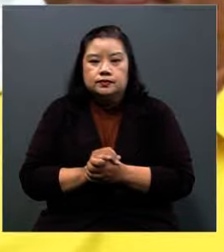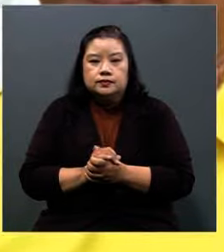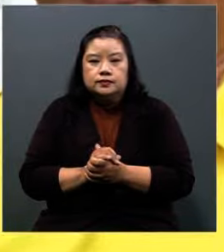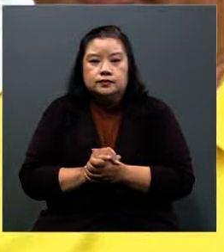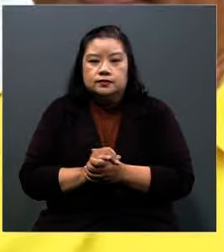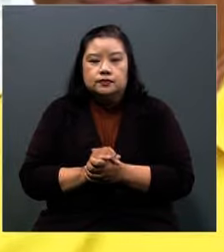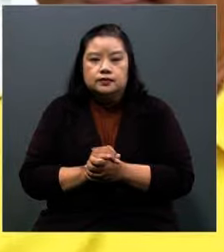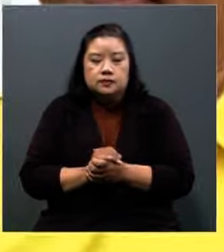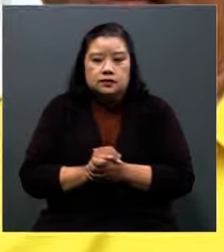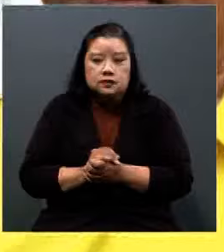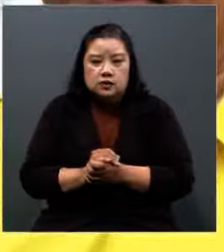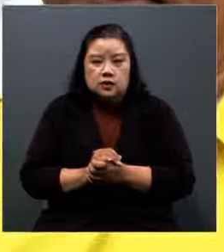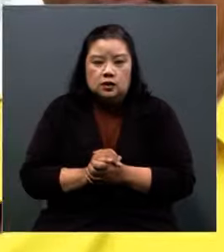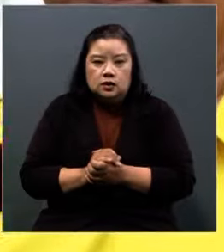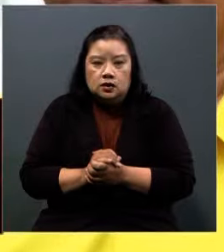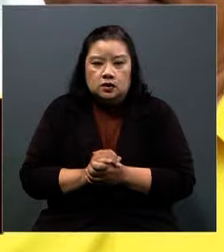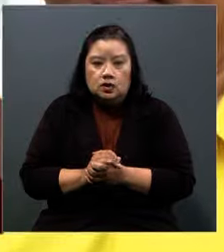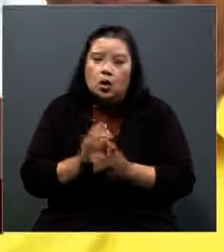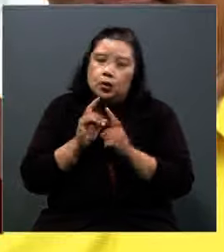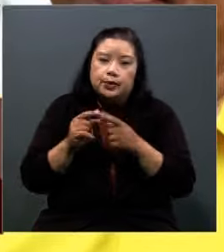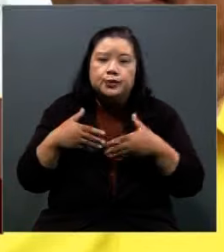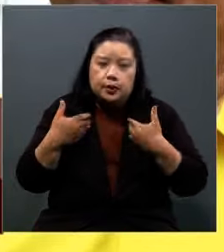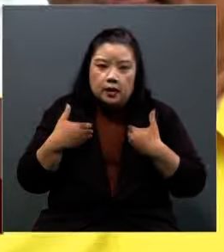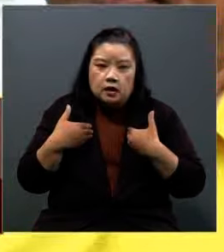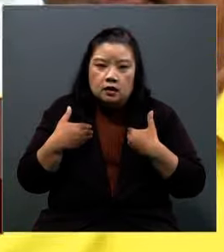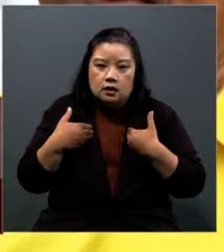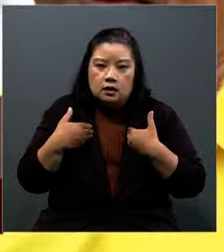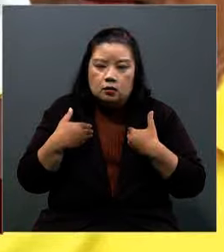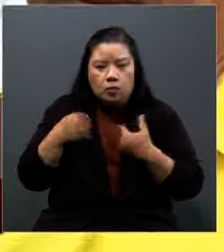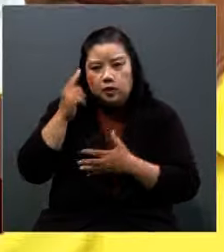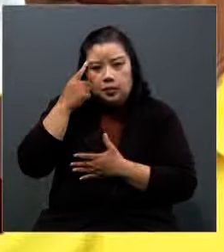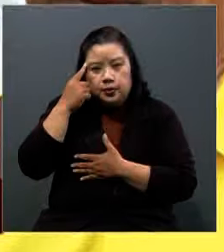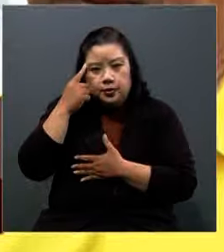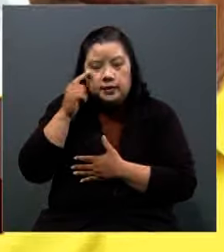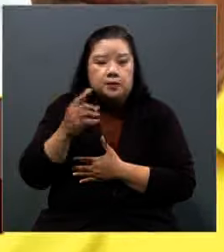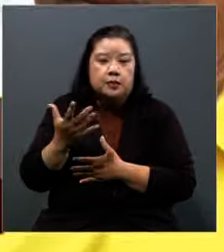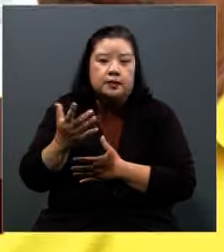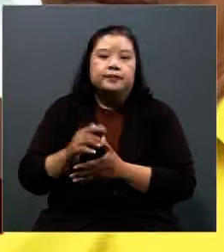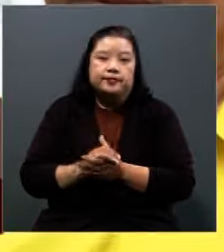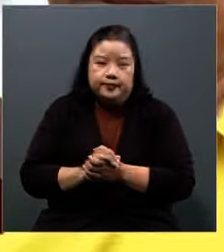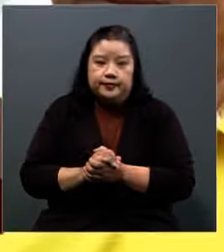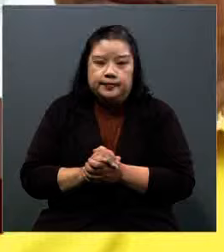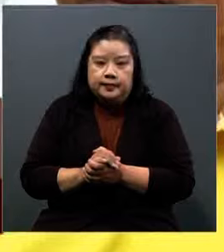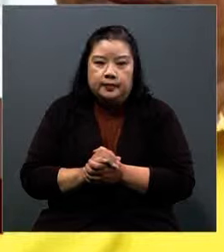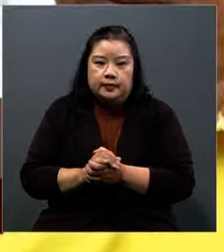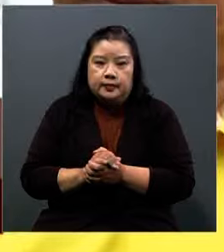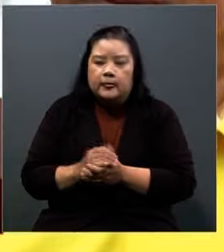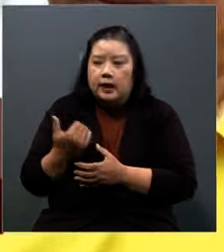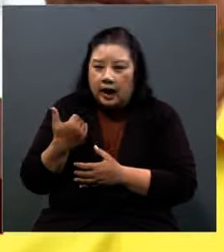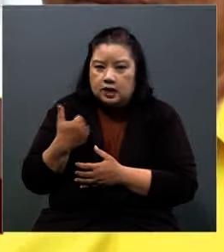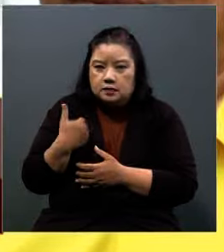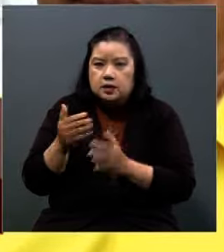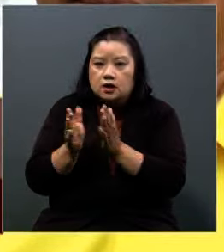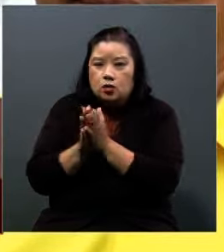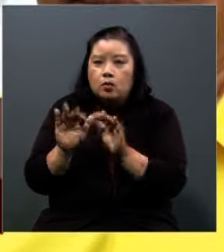ฮะยังไม่มีครับแต่ว่าถ้าเกิดพูดคุยกันก็ปรึกษาผมยังไม่ทราบว่าท่านต้องการทำอะไรนะครับท่านต้องการแบบแบ่งเวลาหรือชดเชยเวลาที่อยู่คร